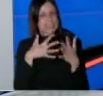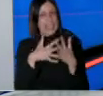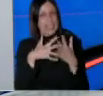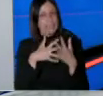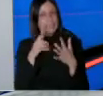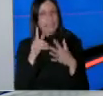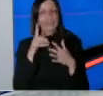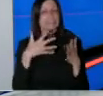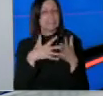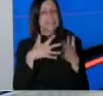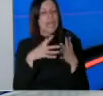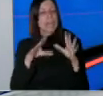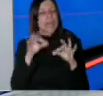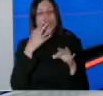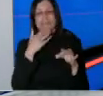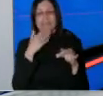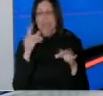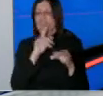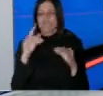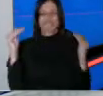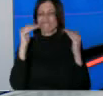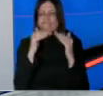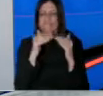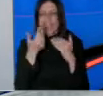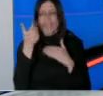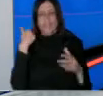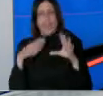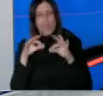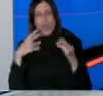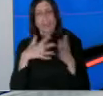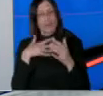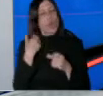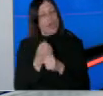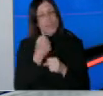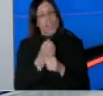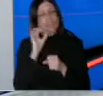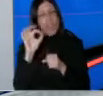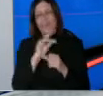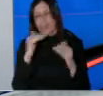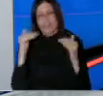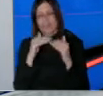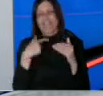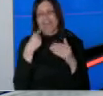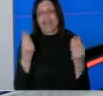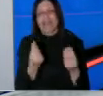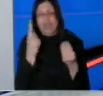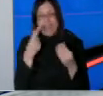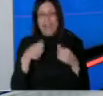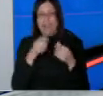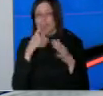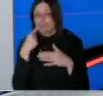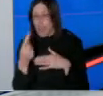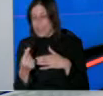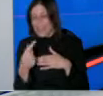חסיד של סקרים. סקרים בבחירות בישראל לא רלוונטיים מי יודע מה לפני הבחירות. הסוקרים עושים את העבודה שלהם, זה נכון, זה לא רלוונטי. אני אגיד לך משהו אחד לגבי מה שאתה